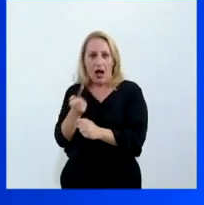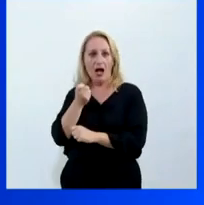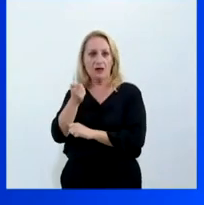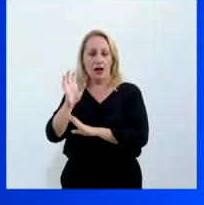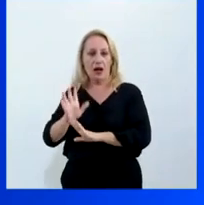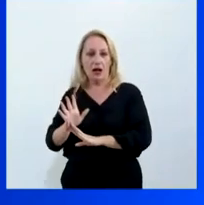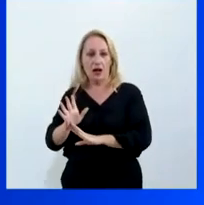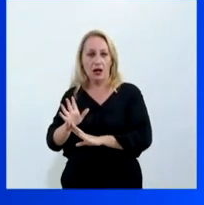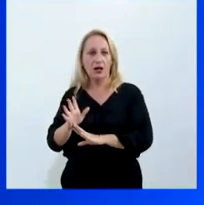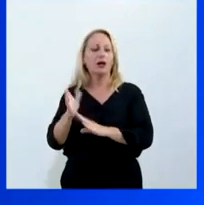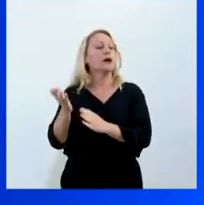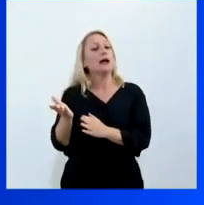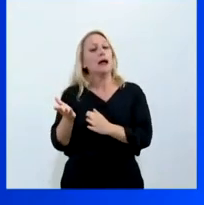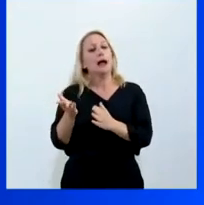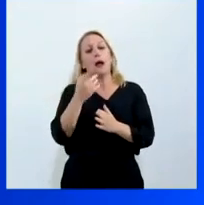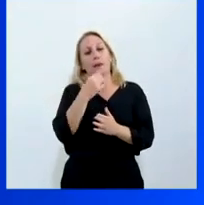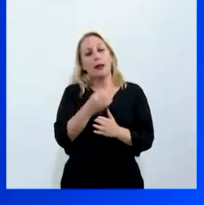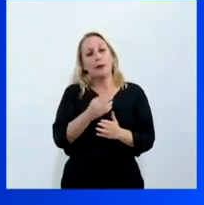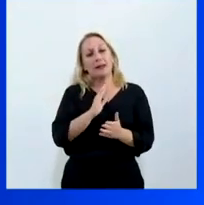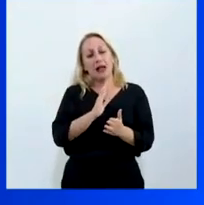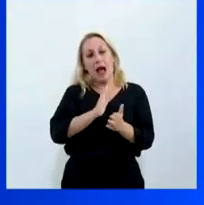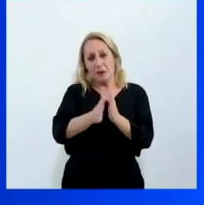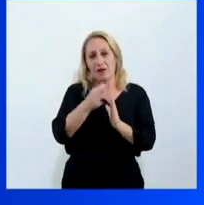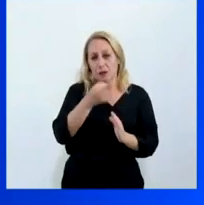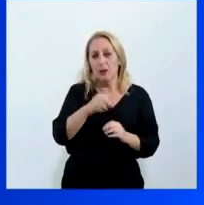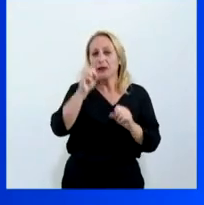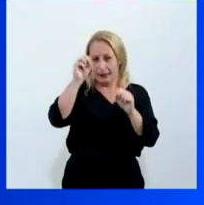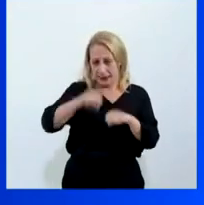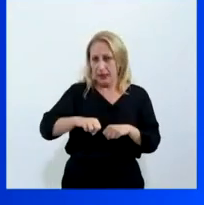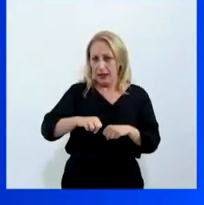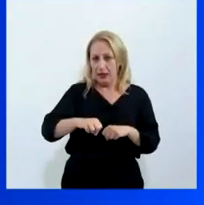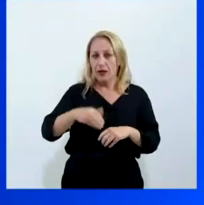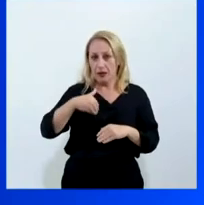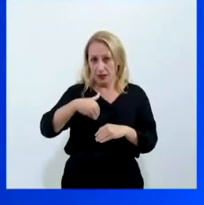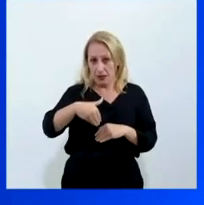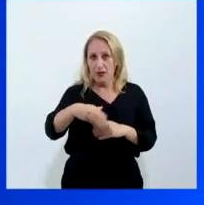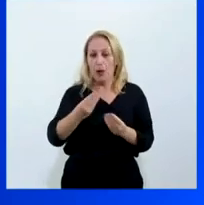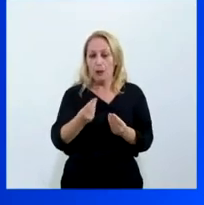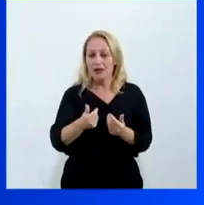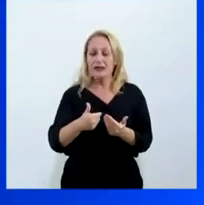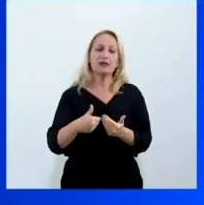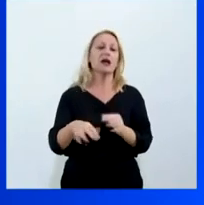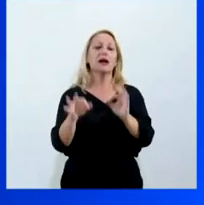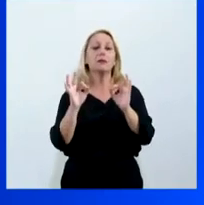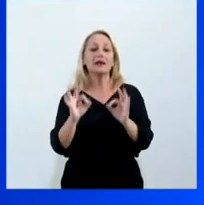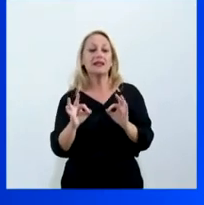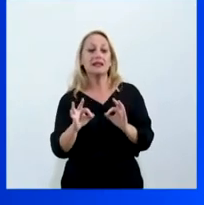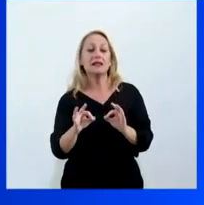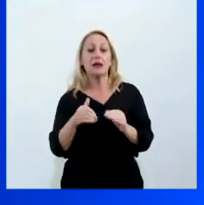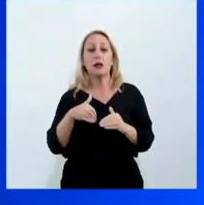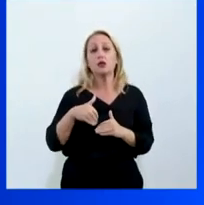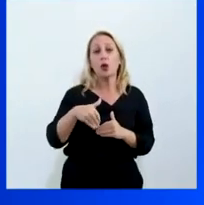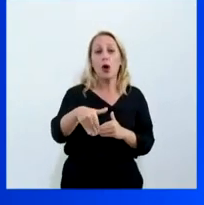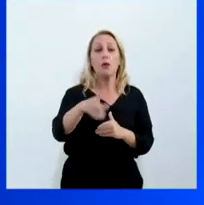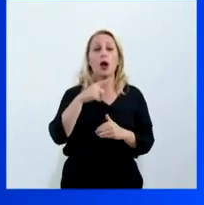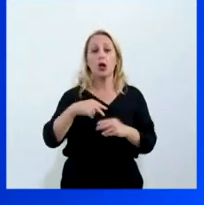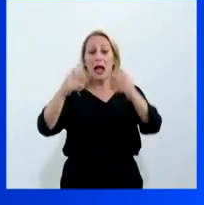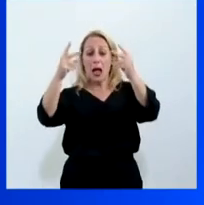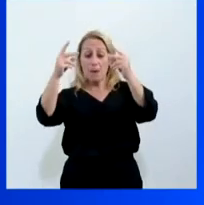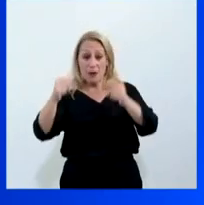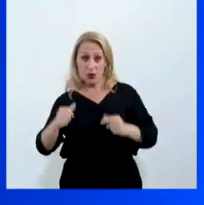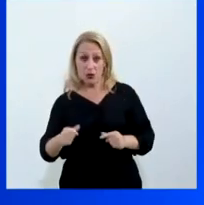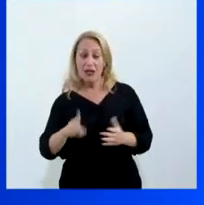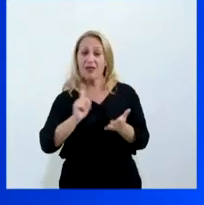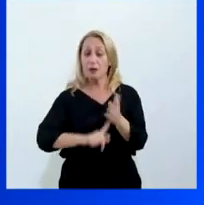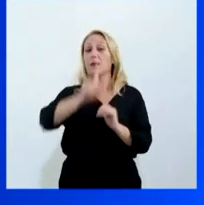Πιστεύω ότι τελικά, για να το πω πολύ ευθέως, ναι, θα καταλήξουμε και σε ένα σχήμα όπου η ασφάλιση της περιουσίας θα καταστεί